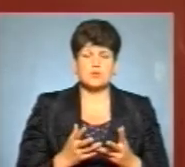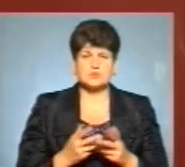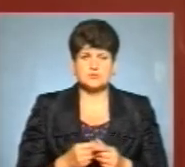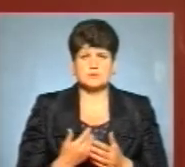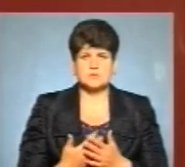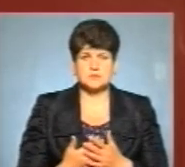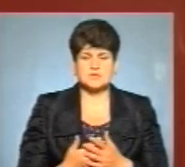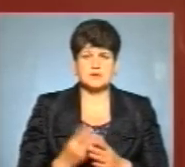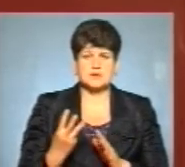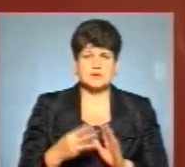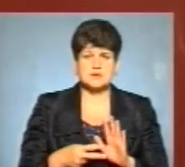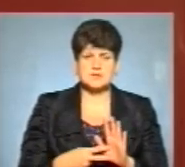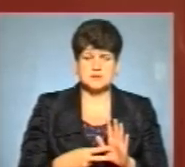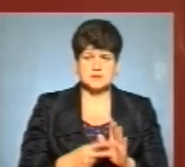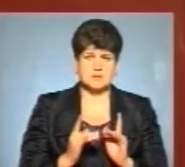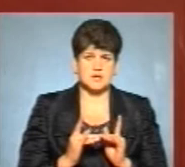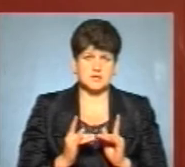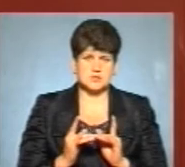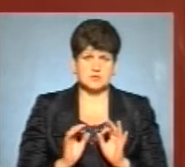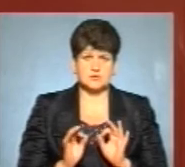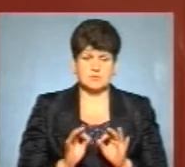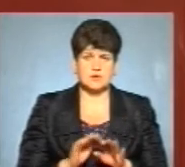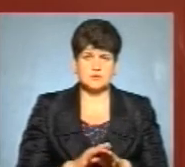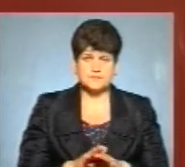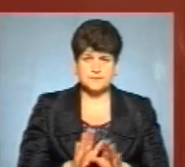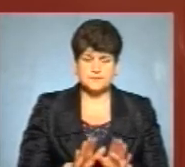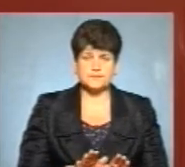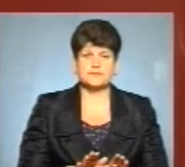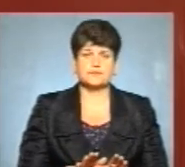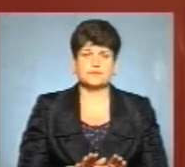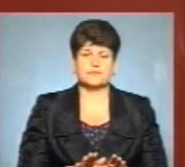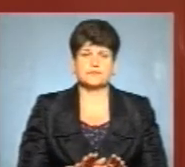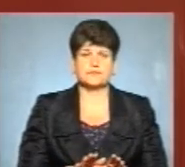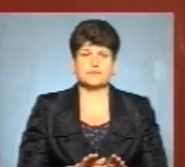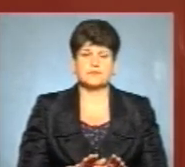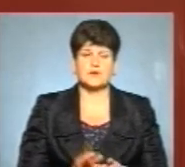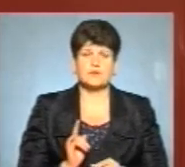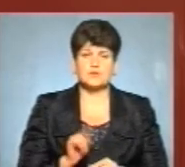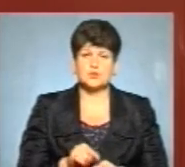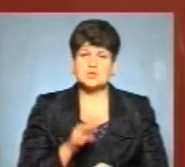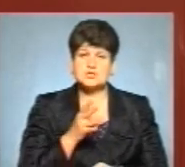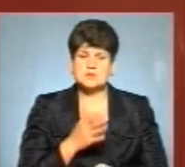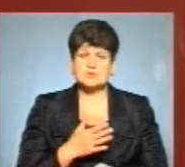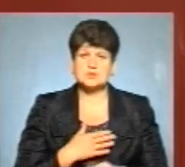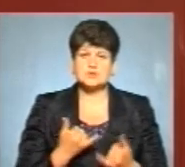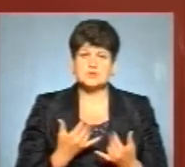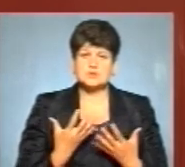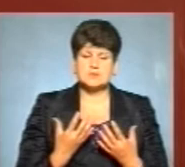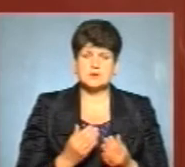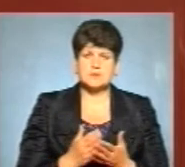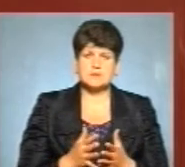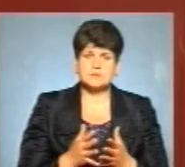орієнтувалися на 37 ліжок оптимального заповнення. той же час ми вже на сьогоднішній день маємо